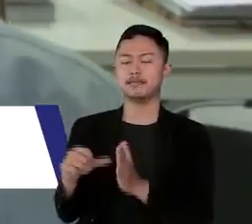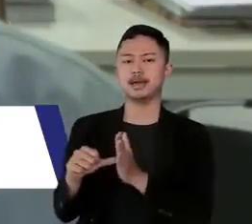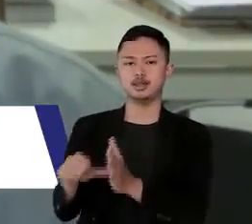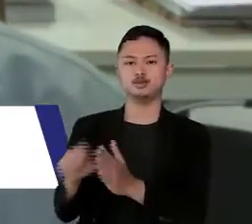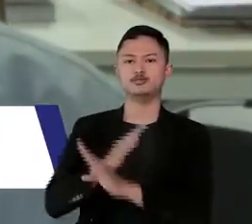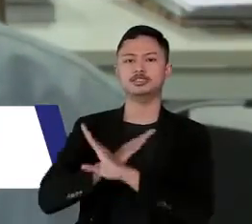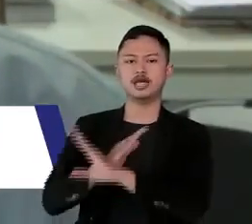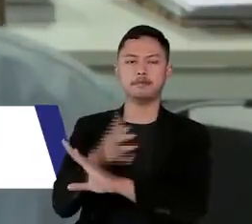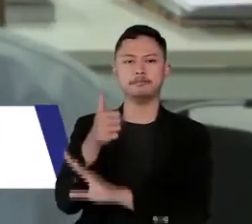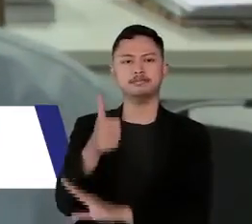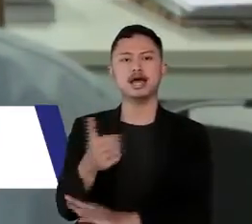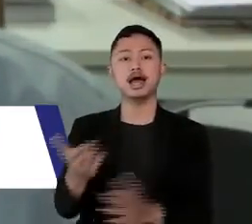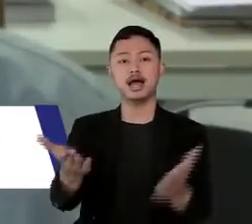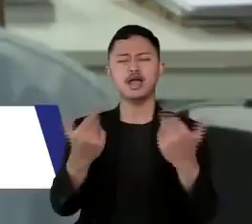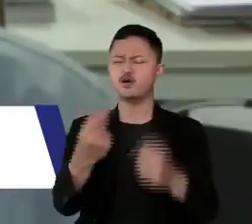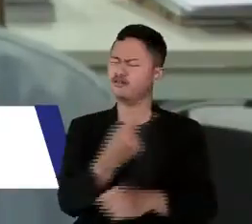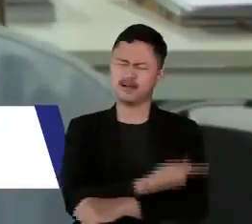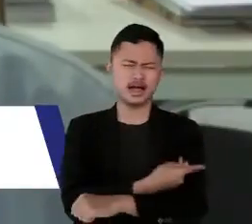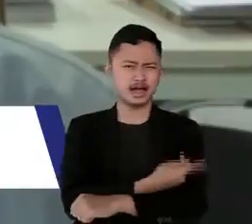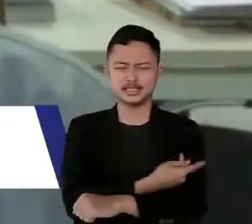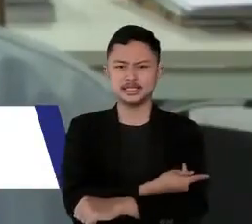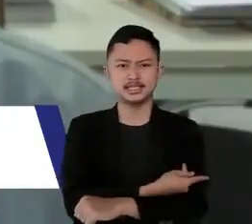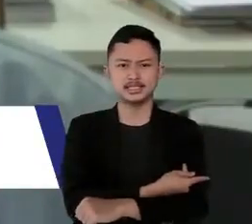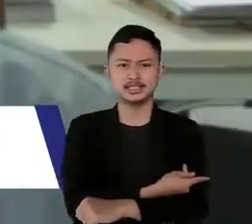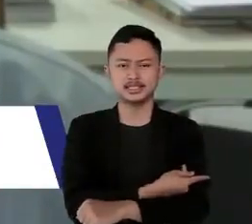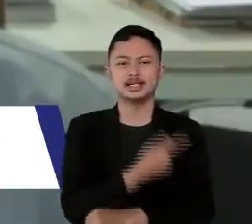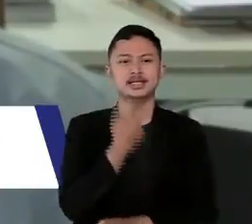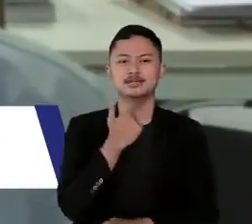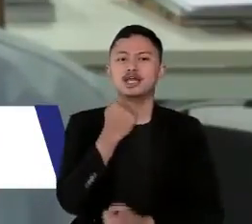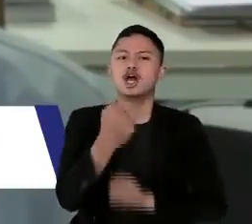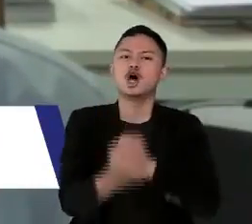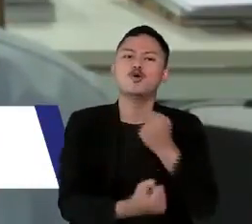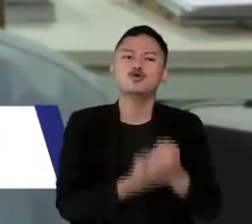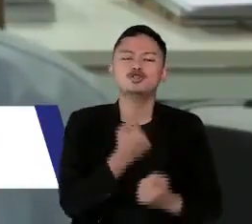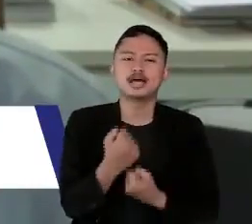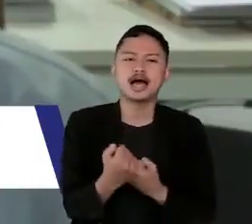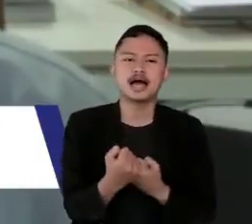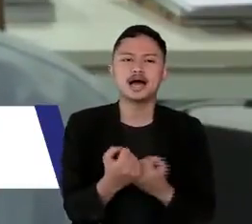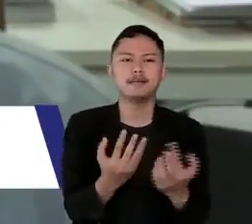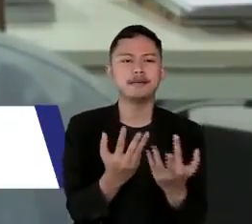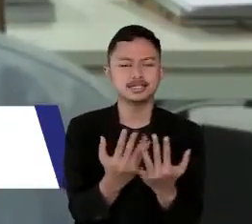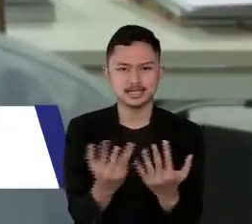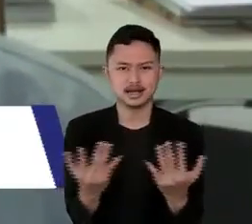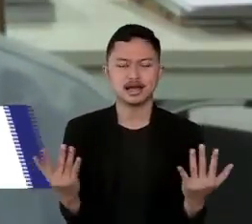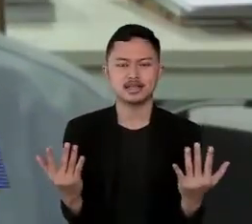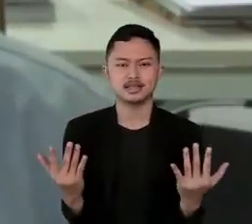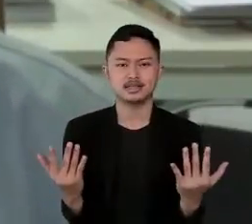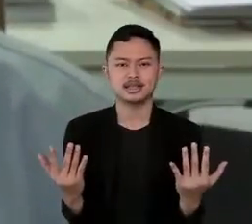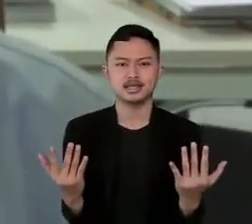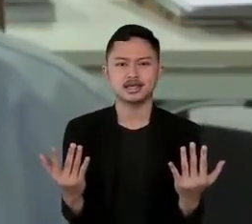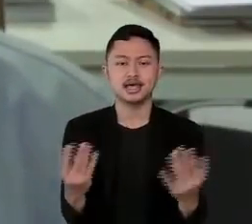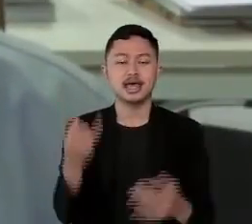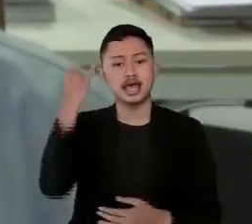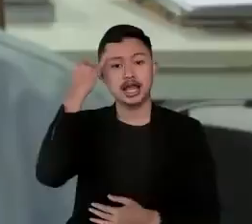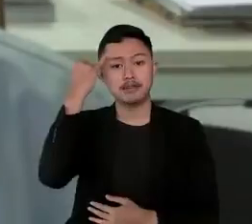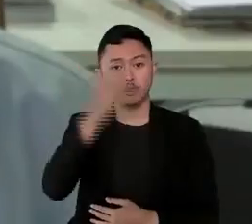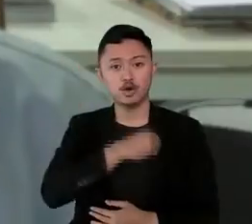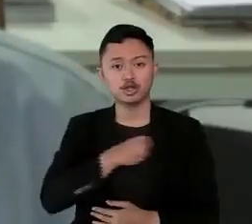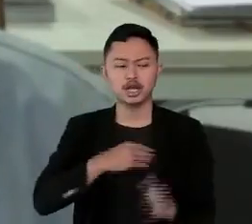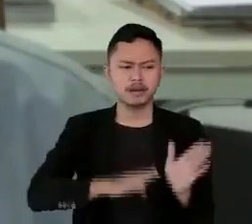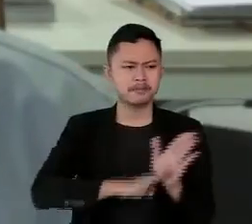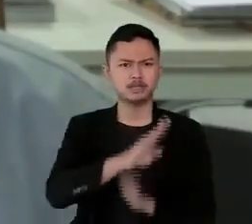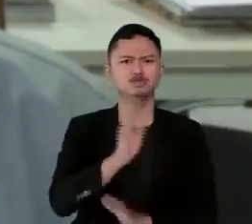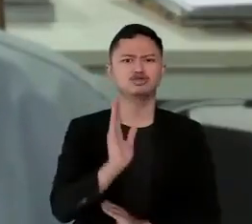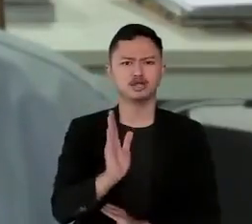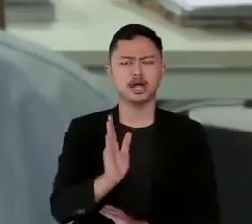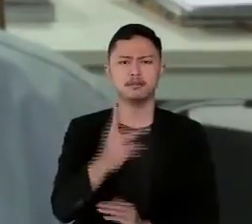tadi vaksinasi ini adalah ikhtiar manusia kemajuan ilmu kedokteran yang